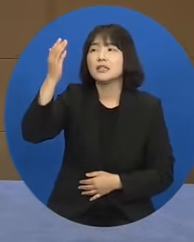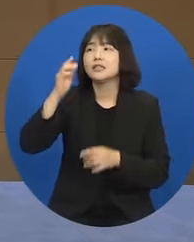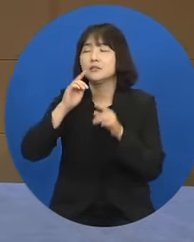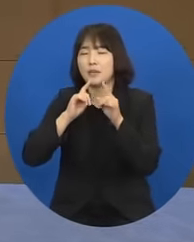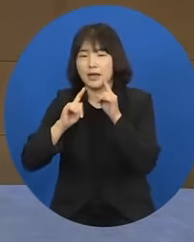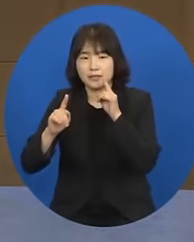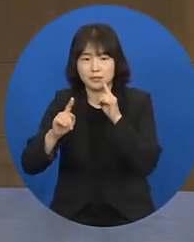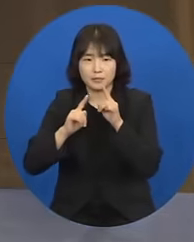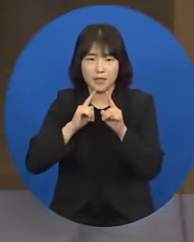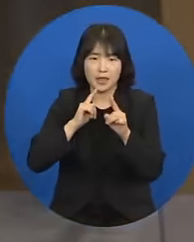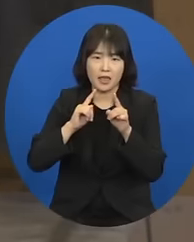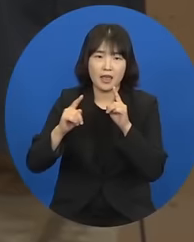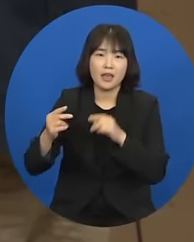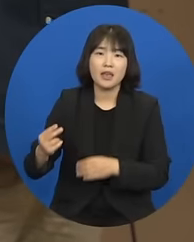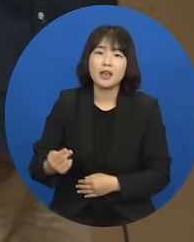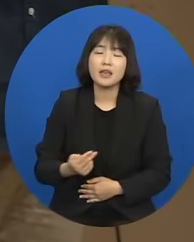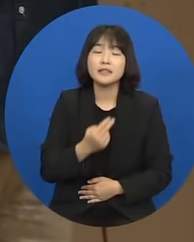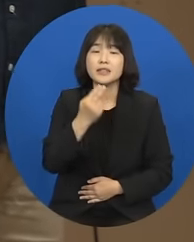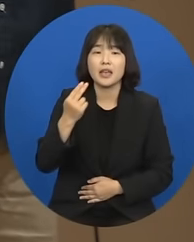감사합니다. 그 말씀에